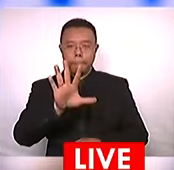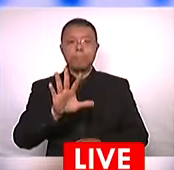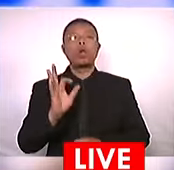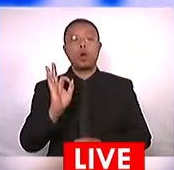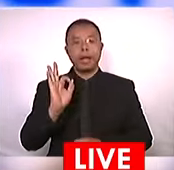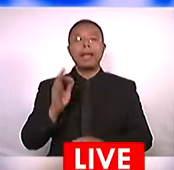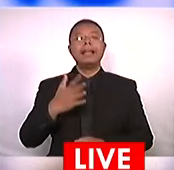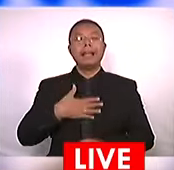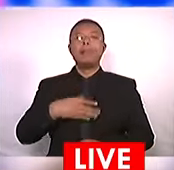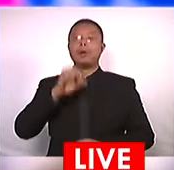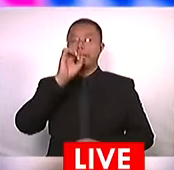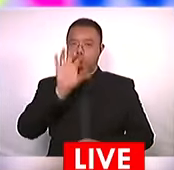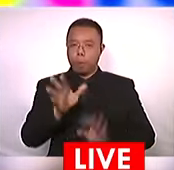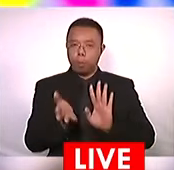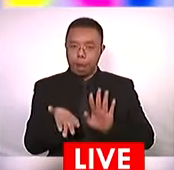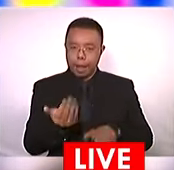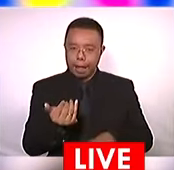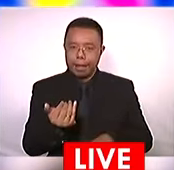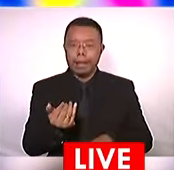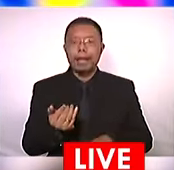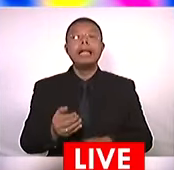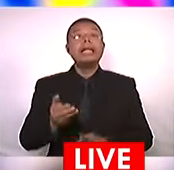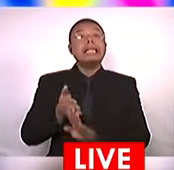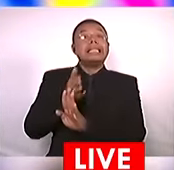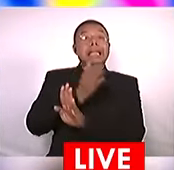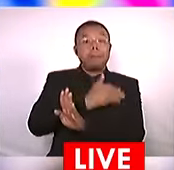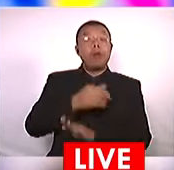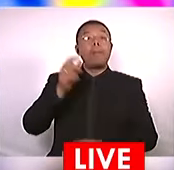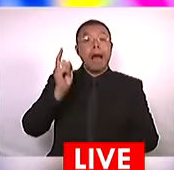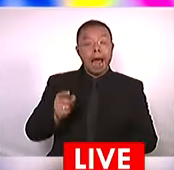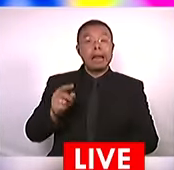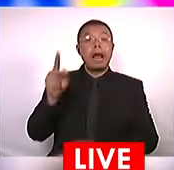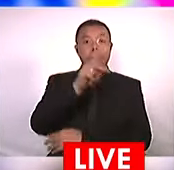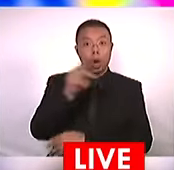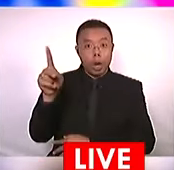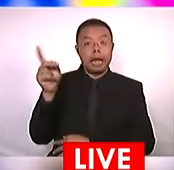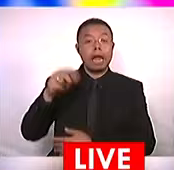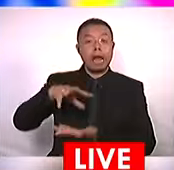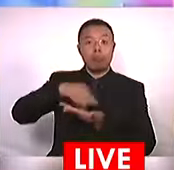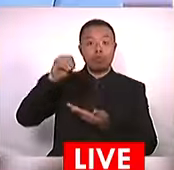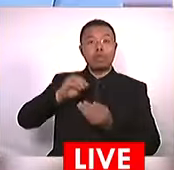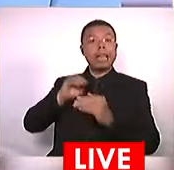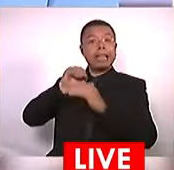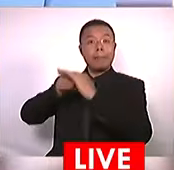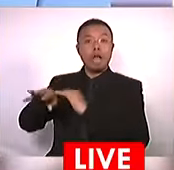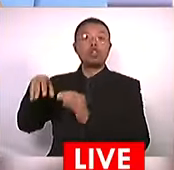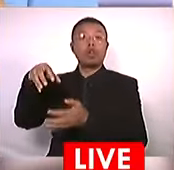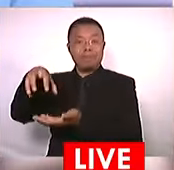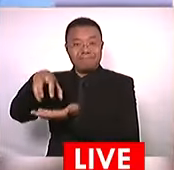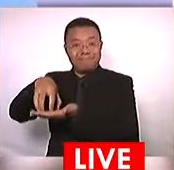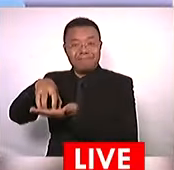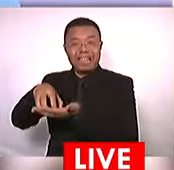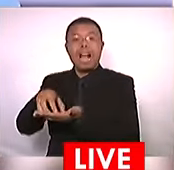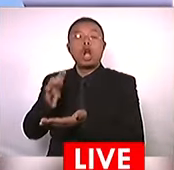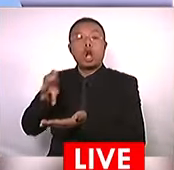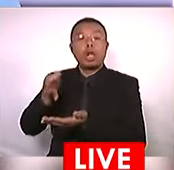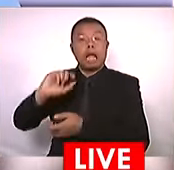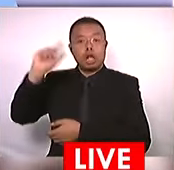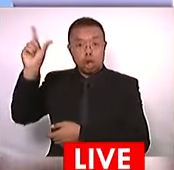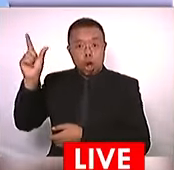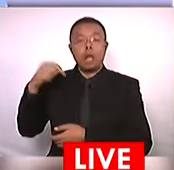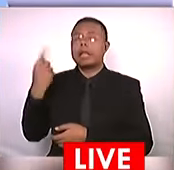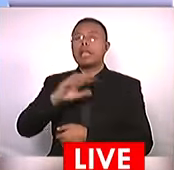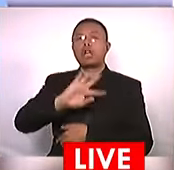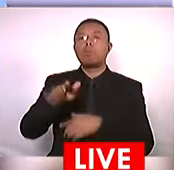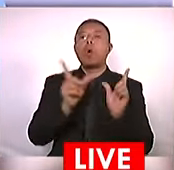baik Gus saya jawab lagi sebelum ada proyek dari pusat masuk kita ya para